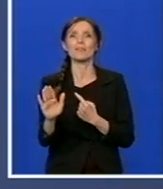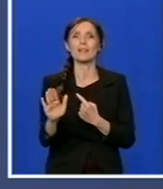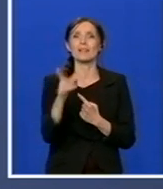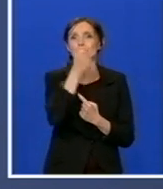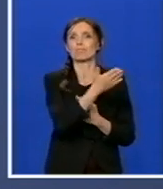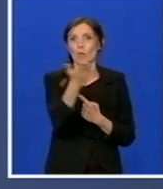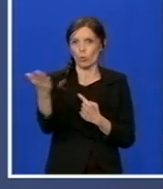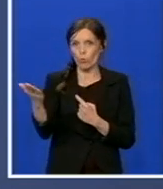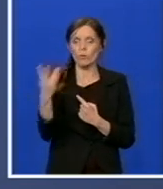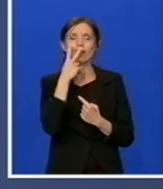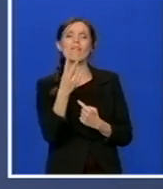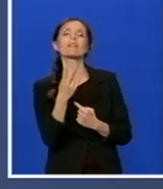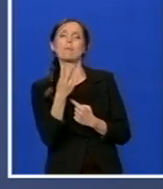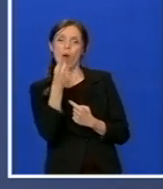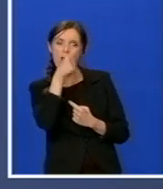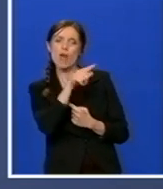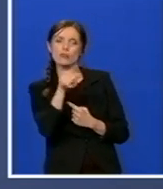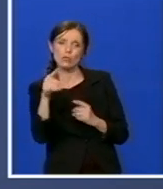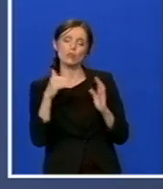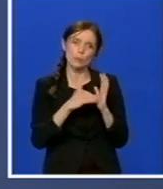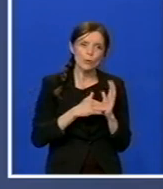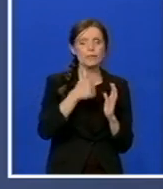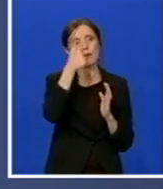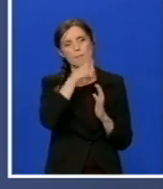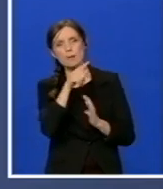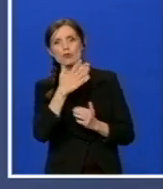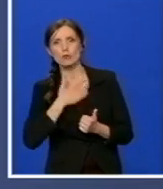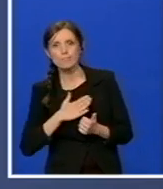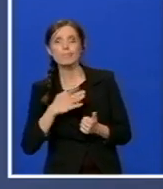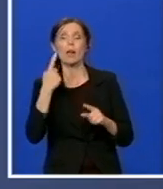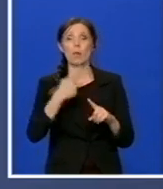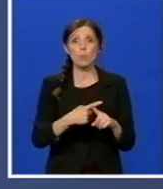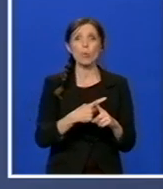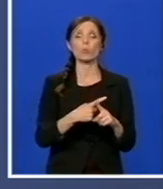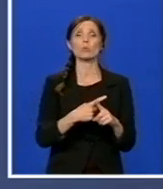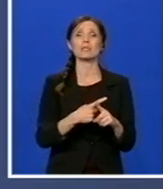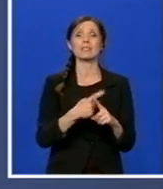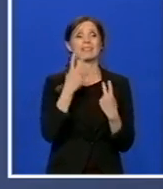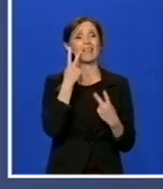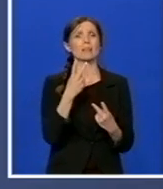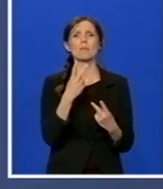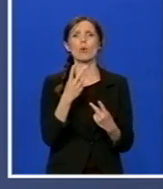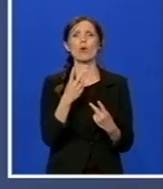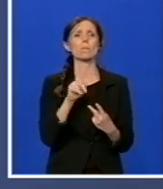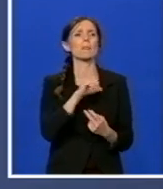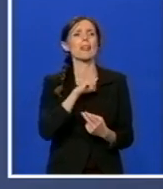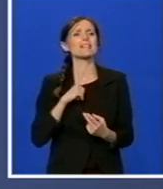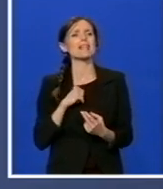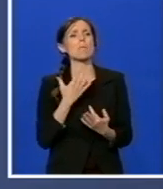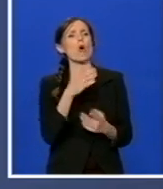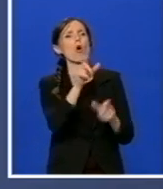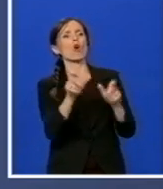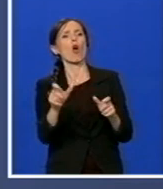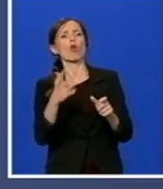da se sagledaju potrebe sa jedne strane, a sa druge strane i ne samo potrebe za vakcinama, nego i potrebe